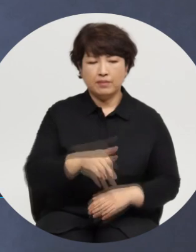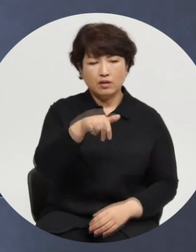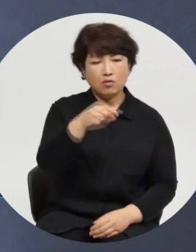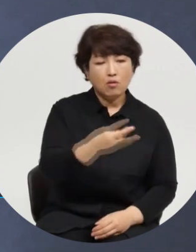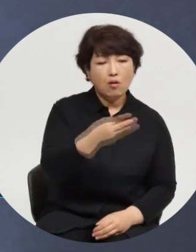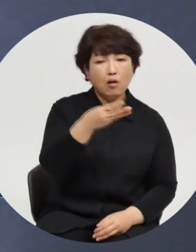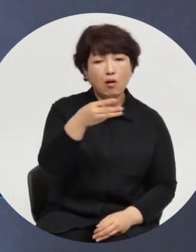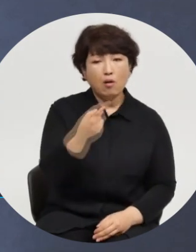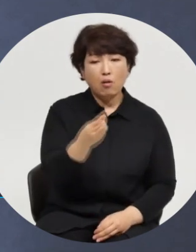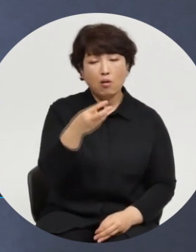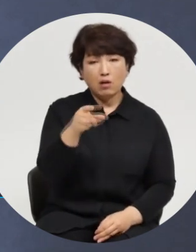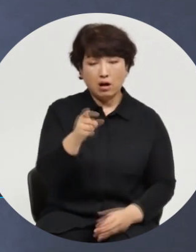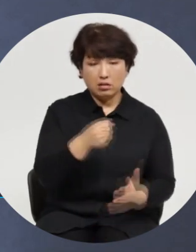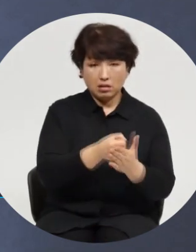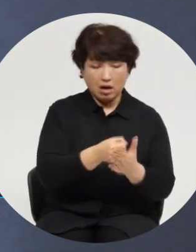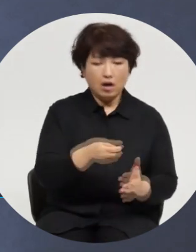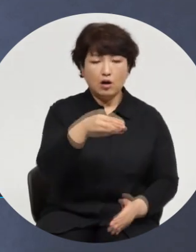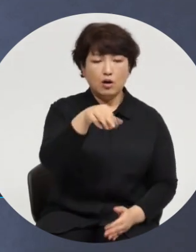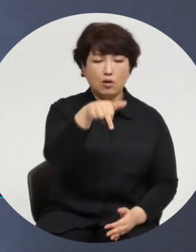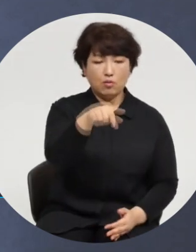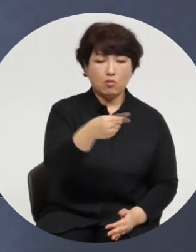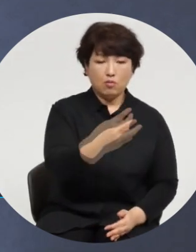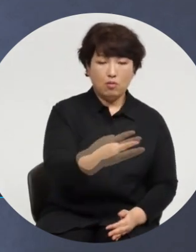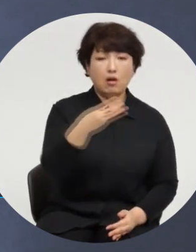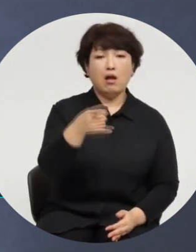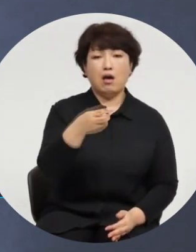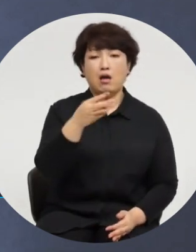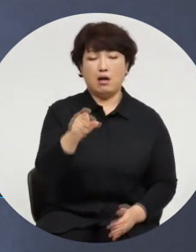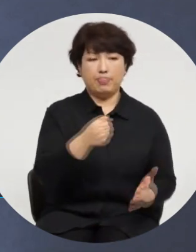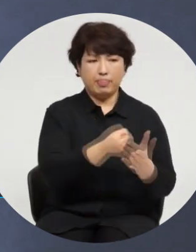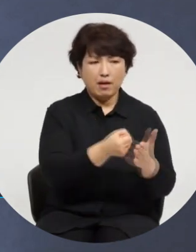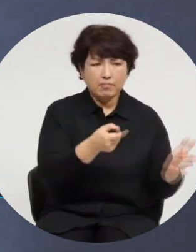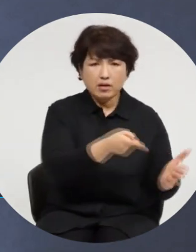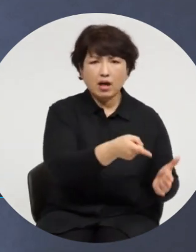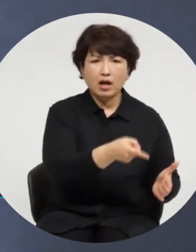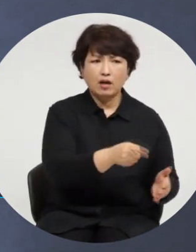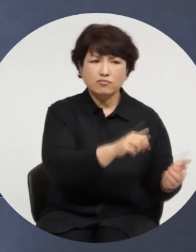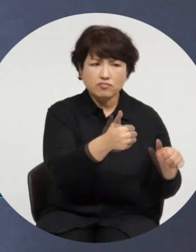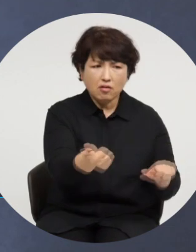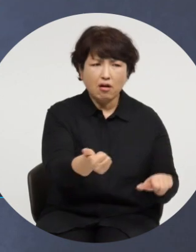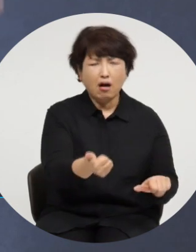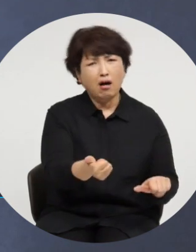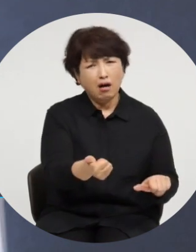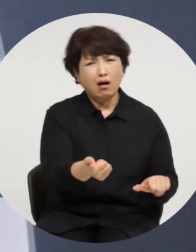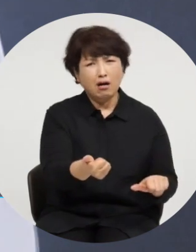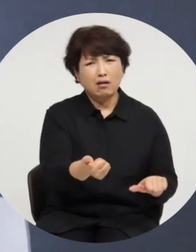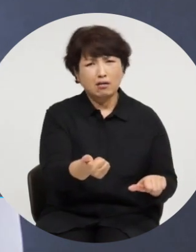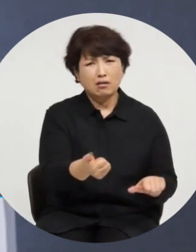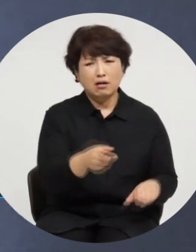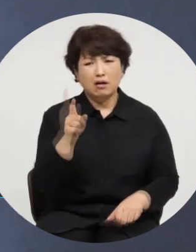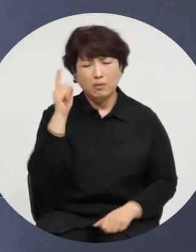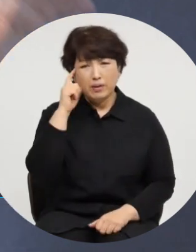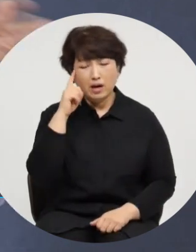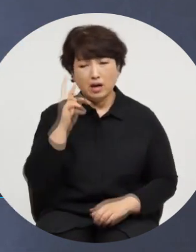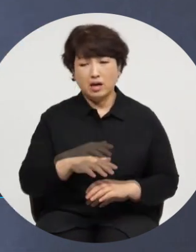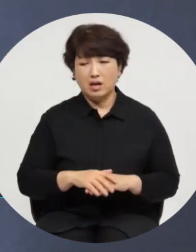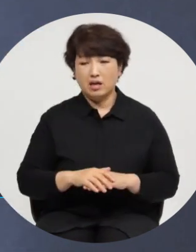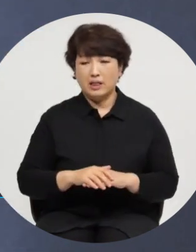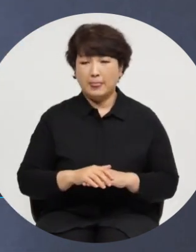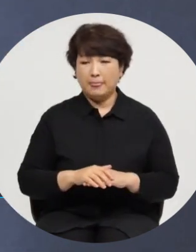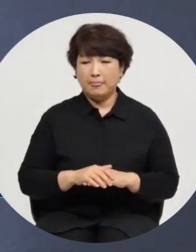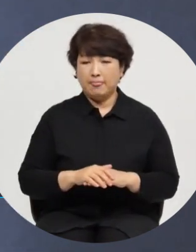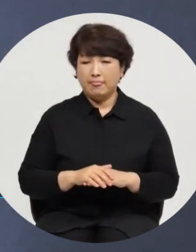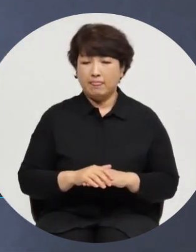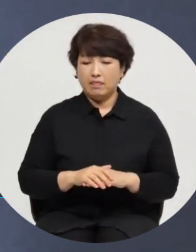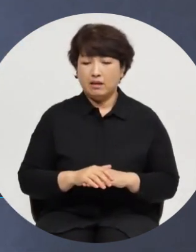인도에서 코롤라 때문에 죽는 사람 다 중산층 이상이 야 현대문명 병이에요 다른 세균을 다 잡아가 축약